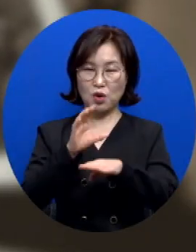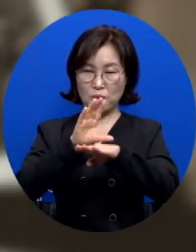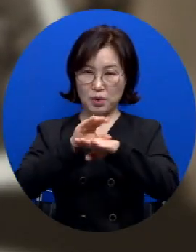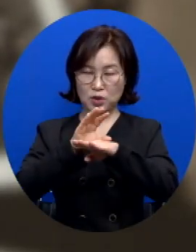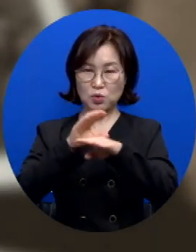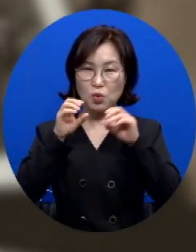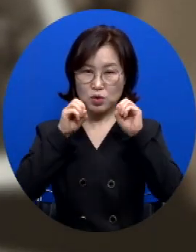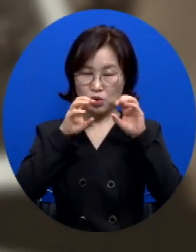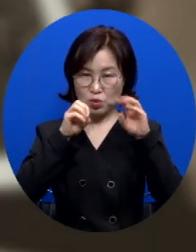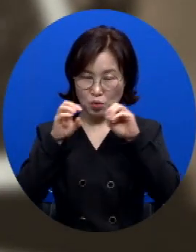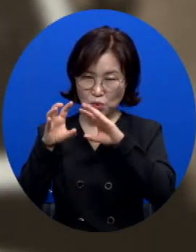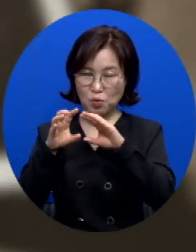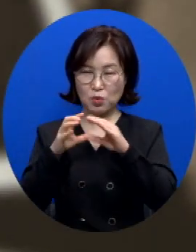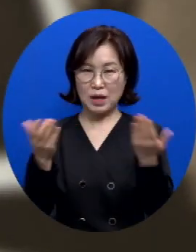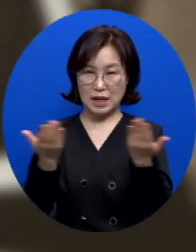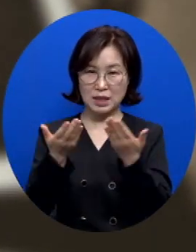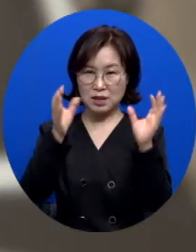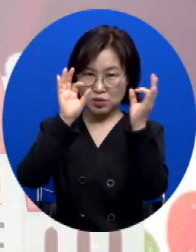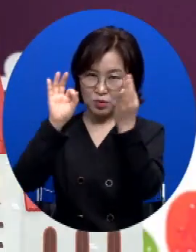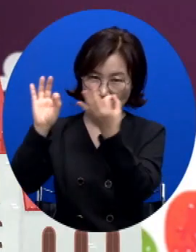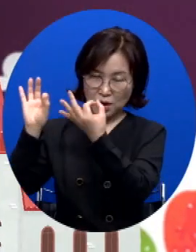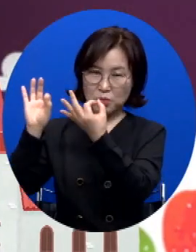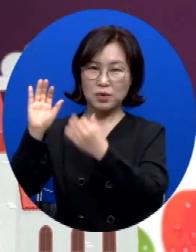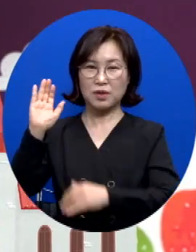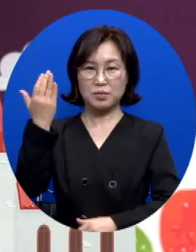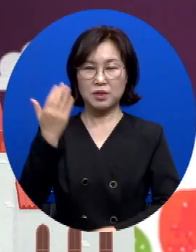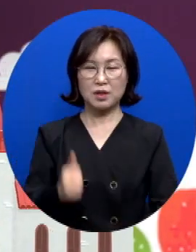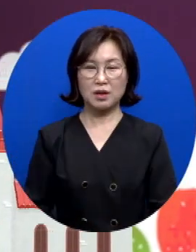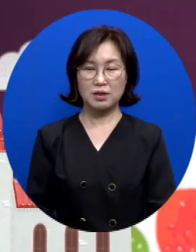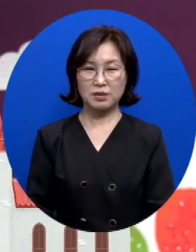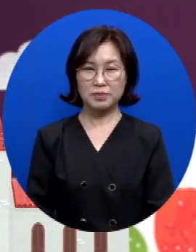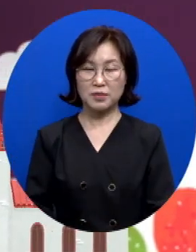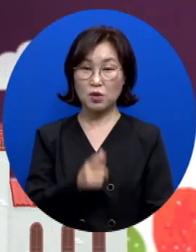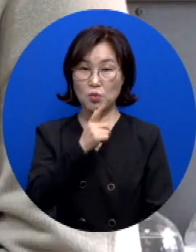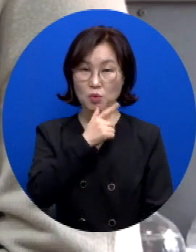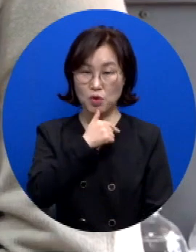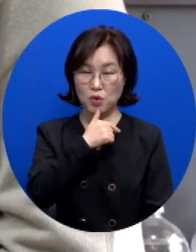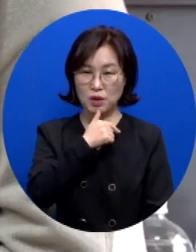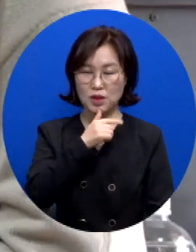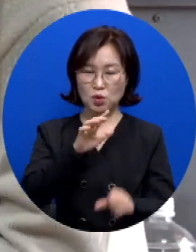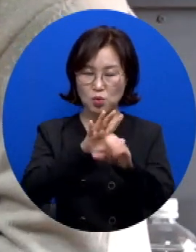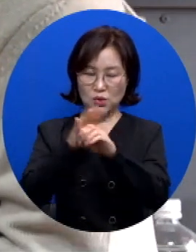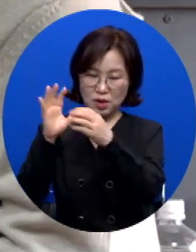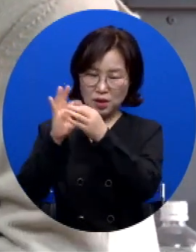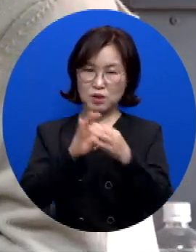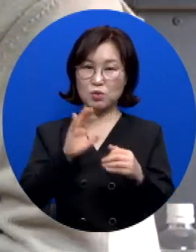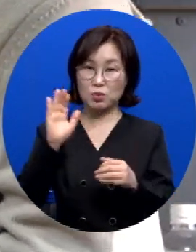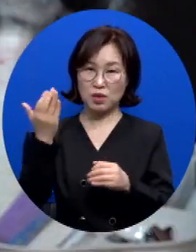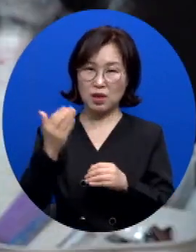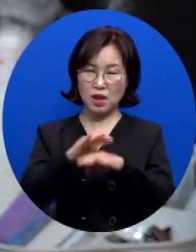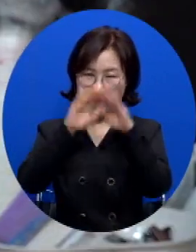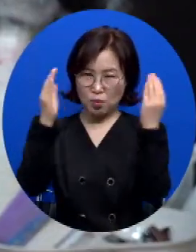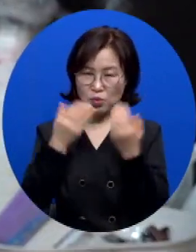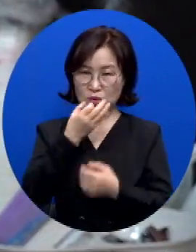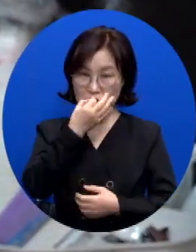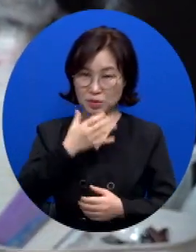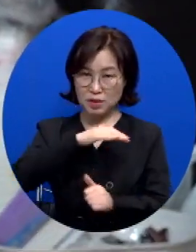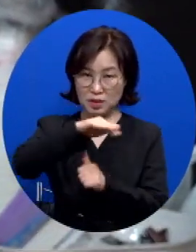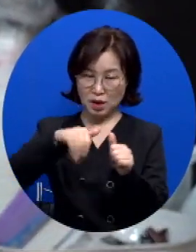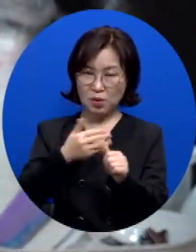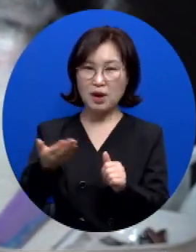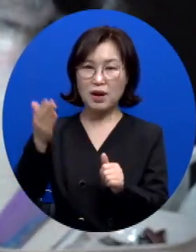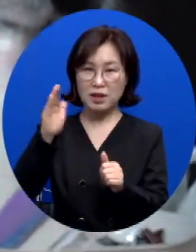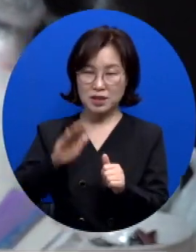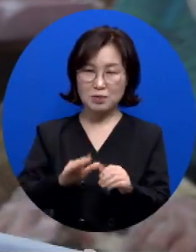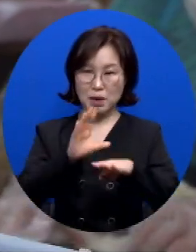앞장서온 CTS의 사역들을 돌아봅니다. 첫째 날 월요일에는 코로나 장기화로 모두가 힘든 상황에서 CTS